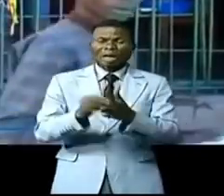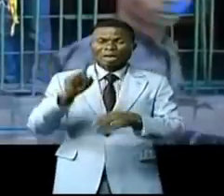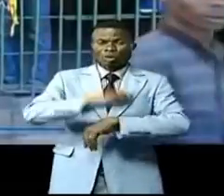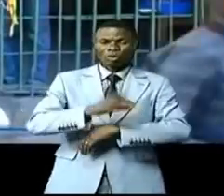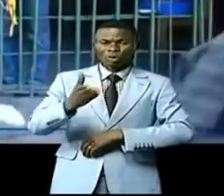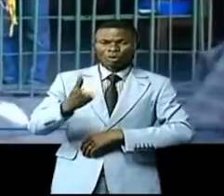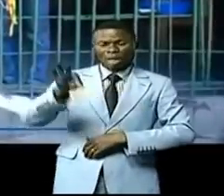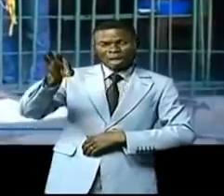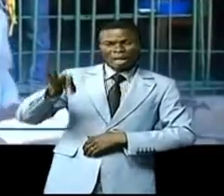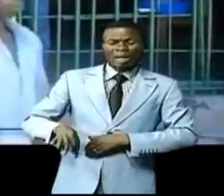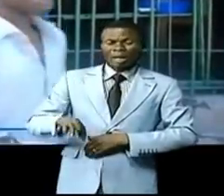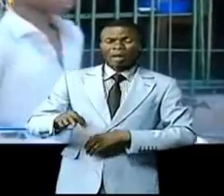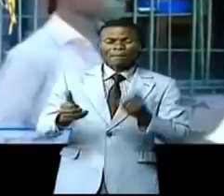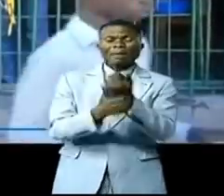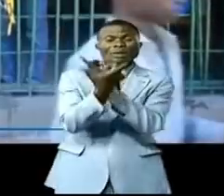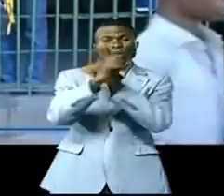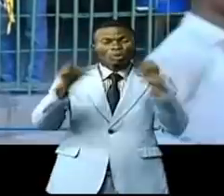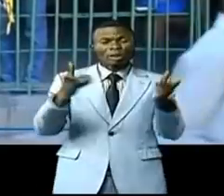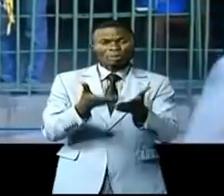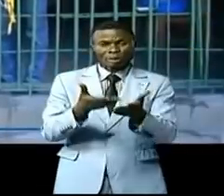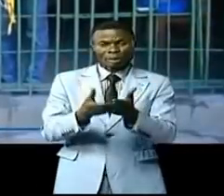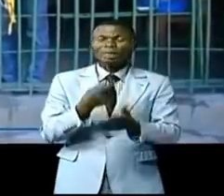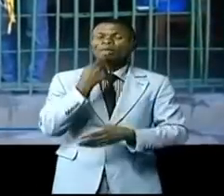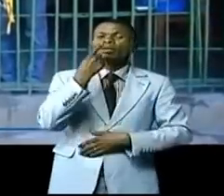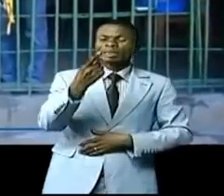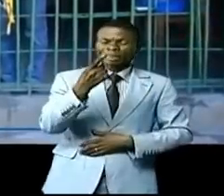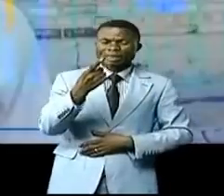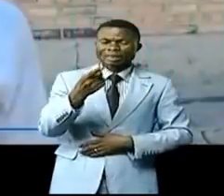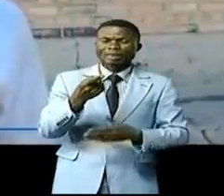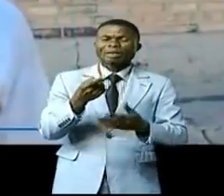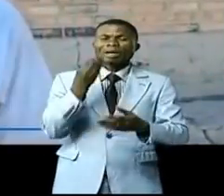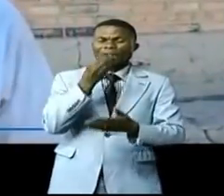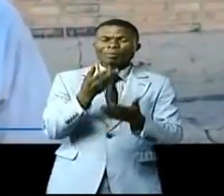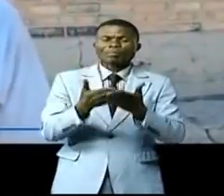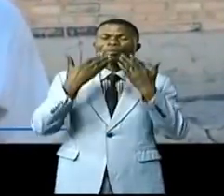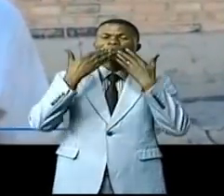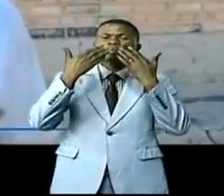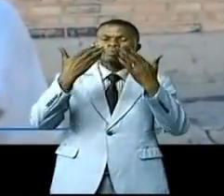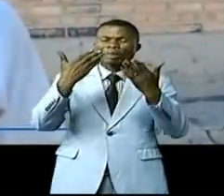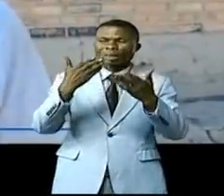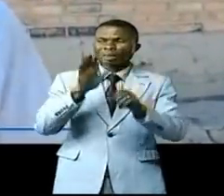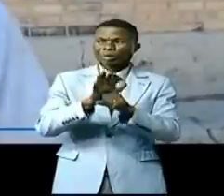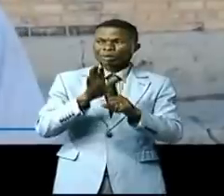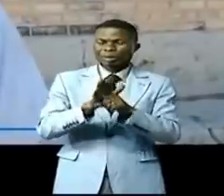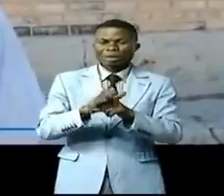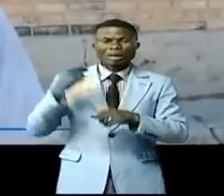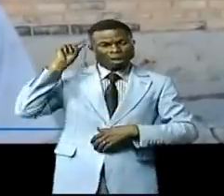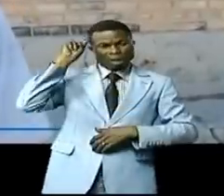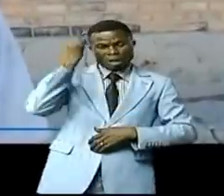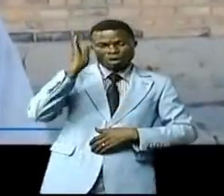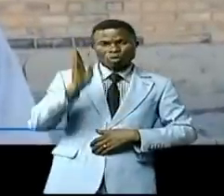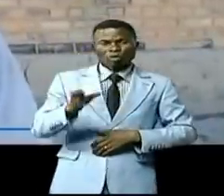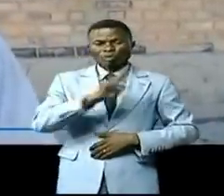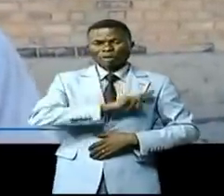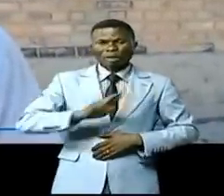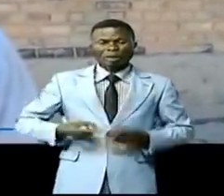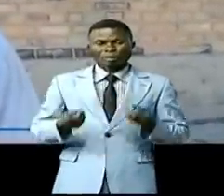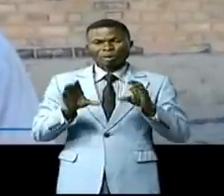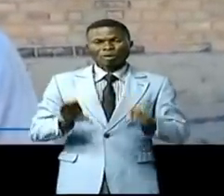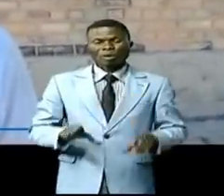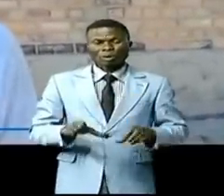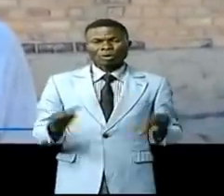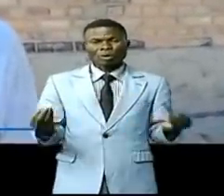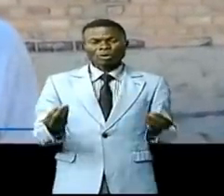les bénéficiaires de cette sortie ont placé un mot. Merci, je remercie notre gouvernement de la République démocratique du Congo